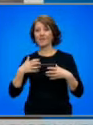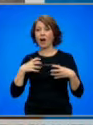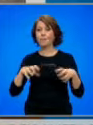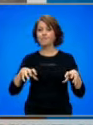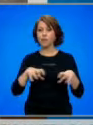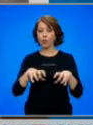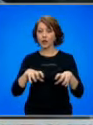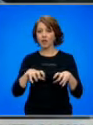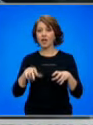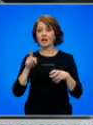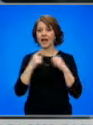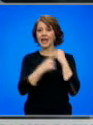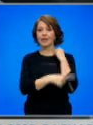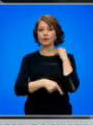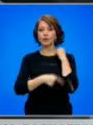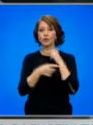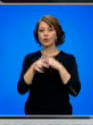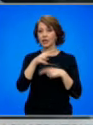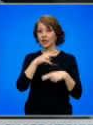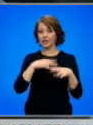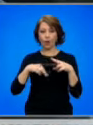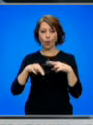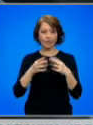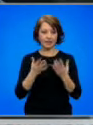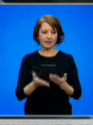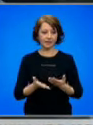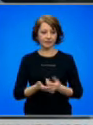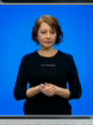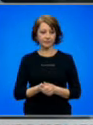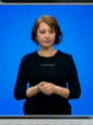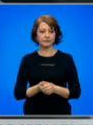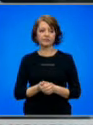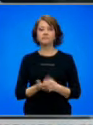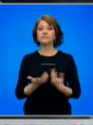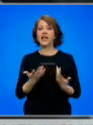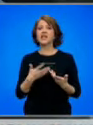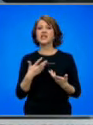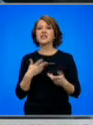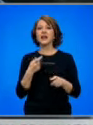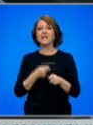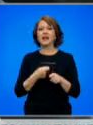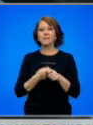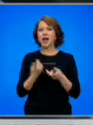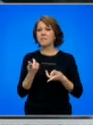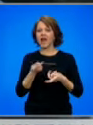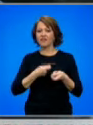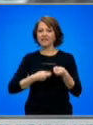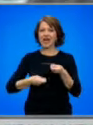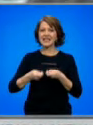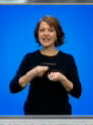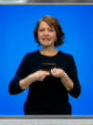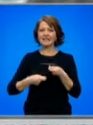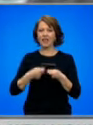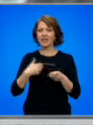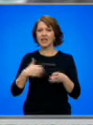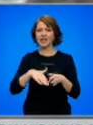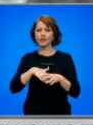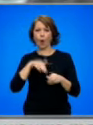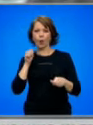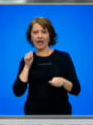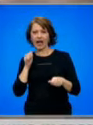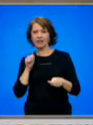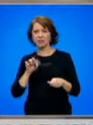на историческата комисия. Те искат някакъв вид бартерна сделка. Те да се откажат от нещо, пък ние да се